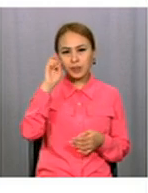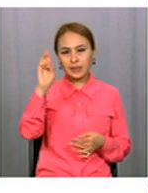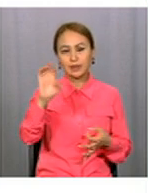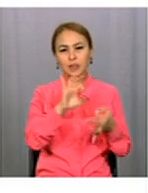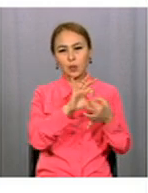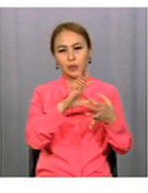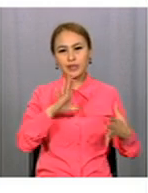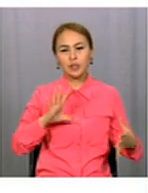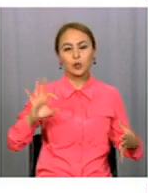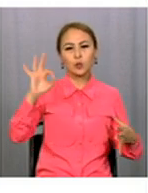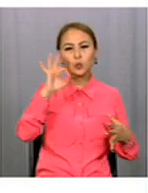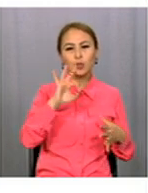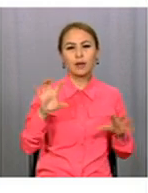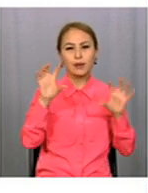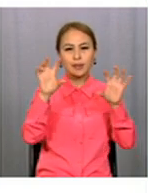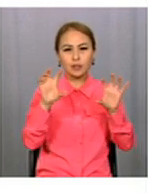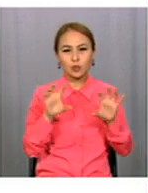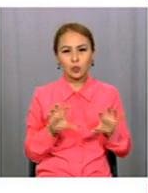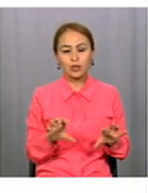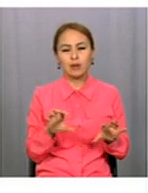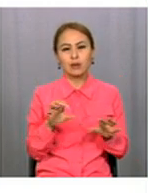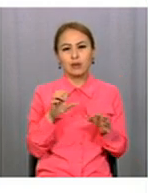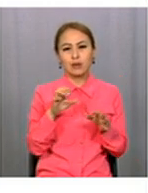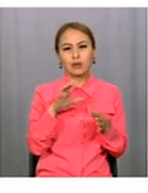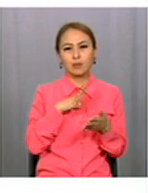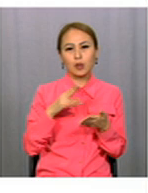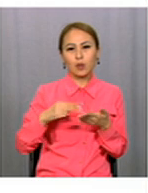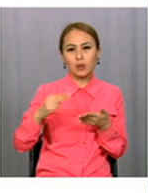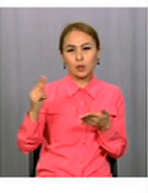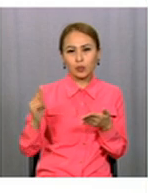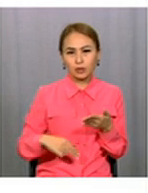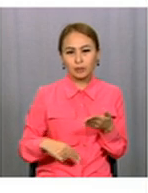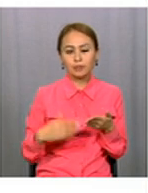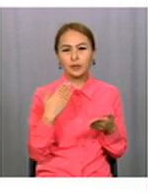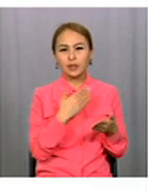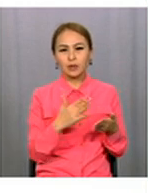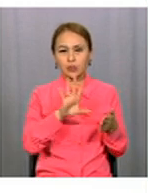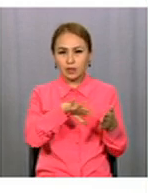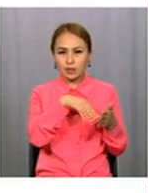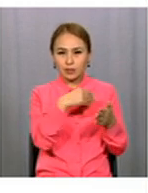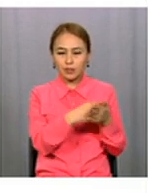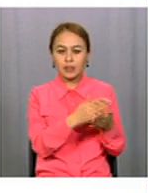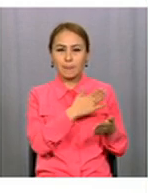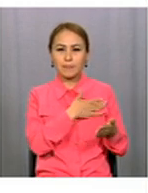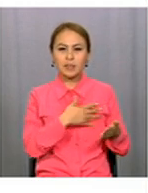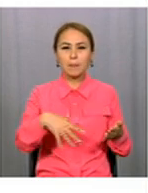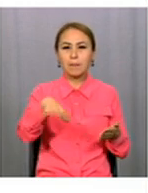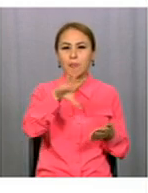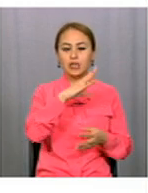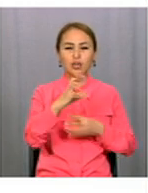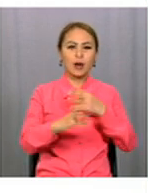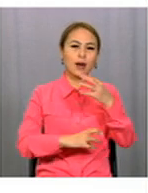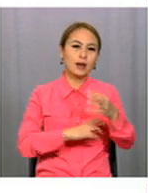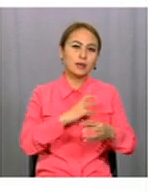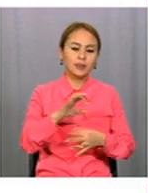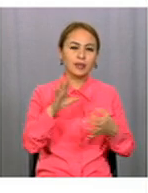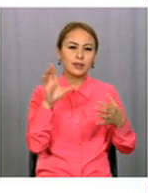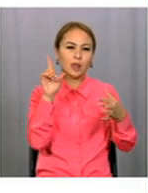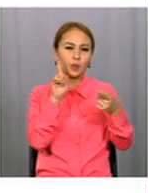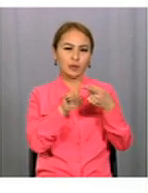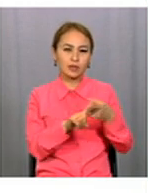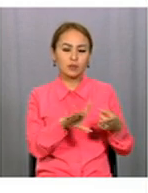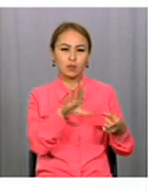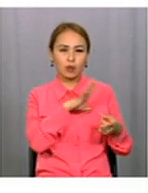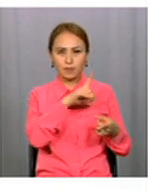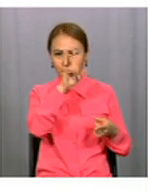тәуелсіздігі туралы конституциялық заңға қол қойды. Осы сәттен бастап біз барша әлемге тәуелсіз мемлекет болып